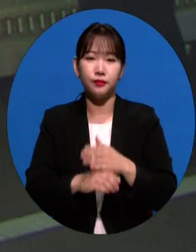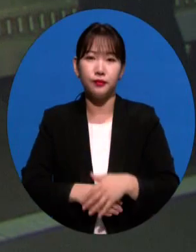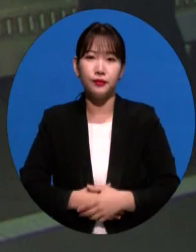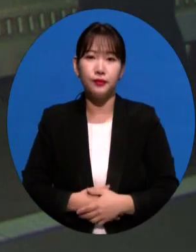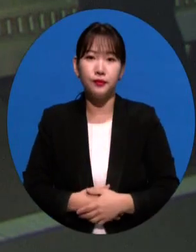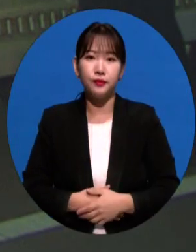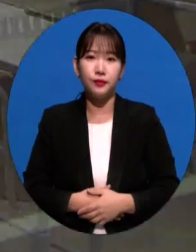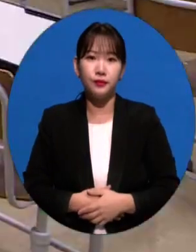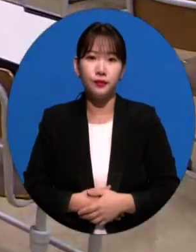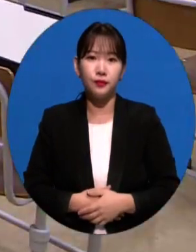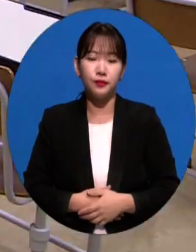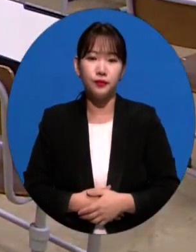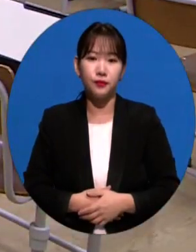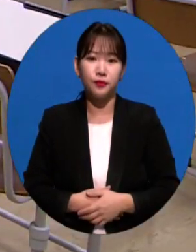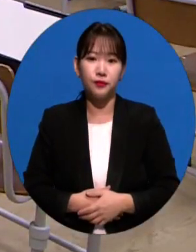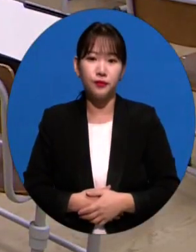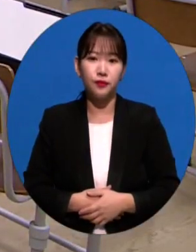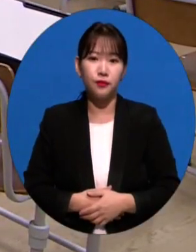기자입니다.